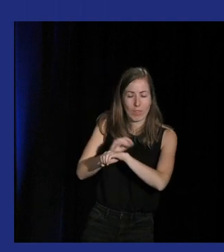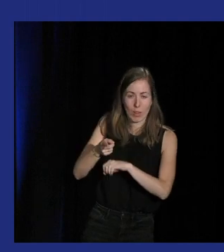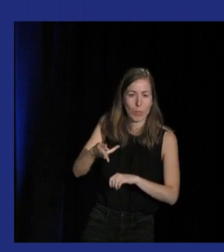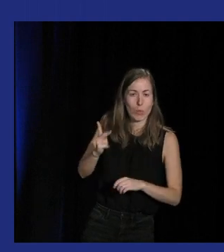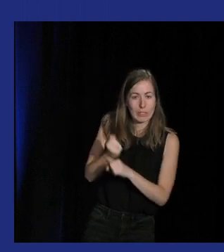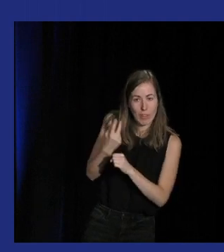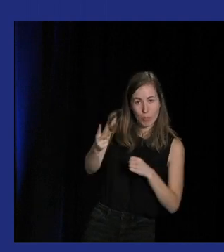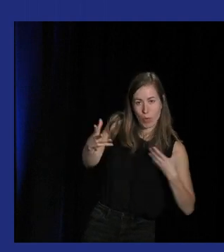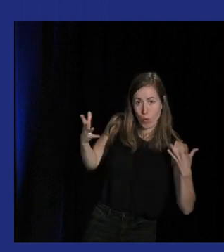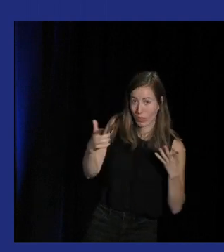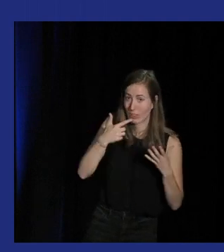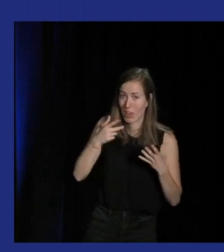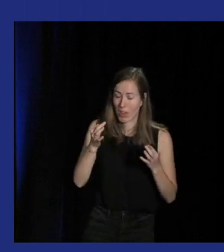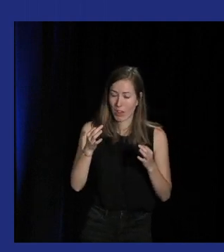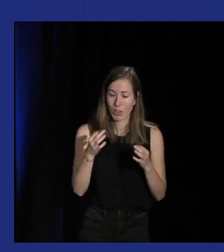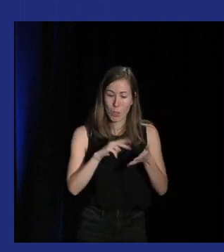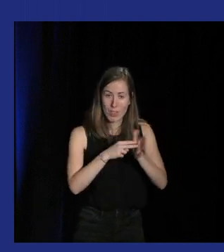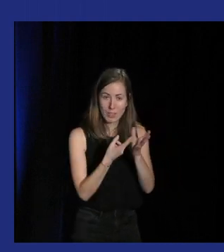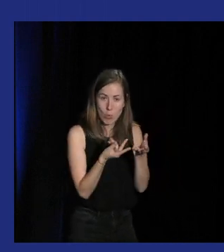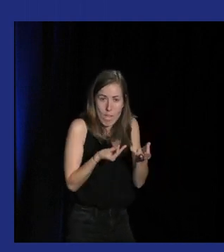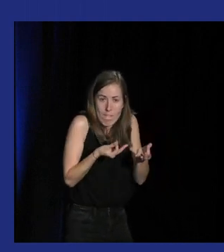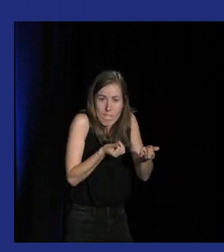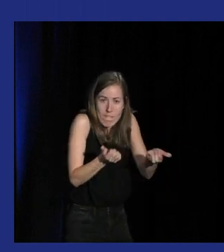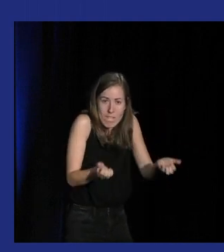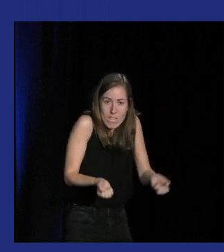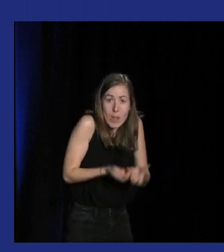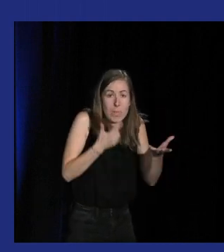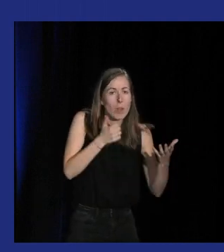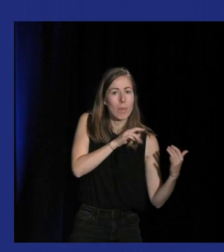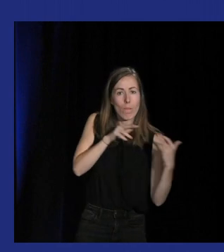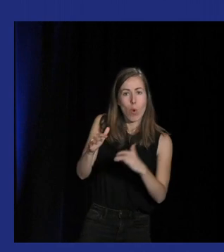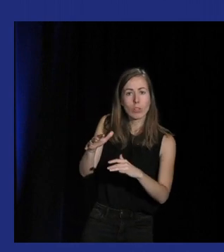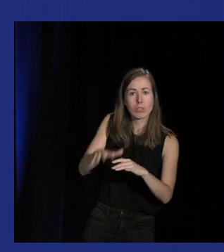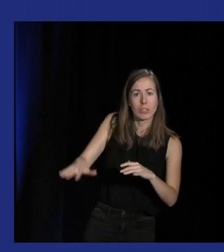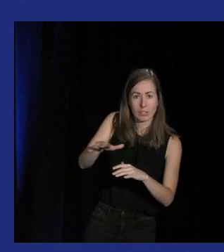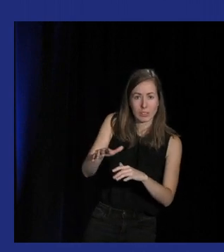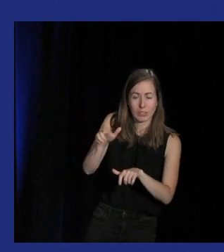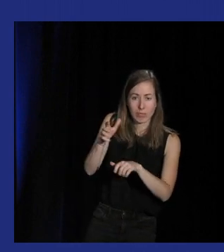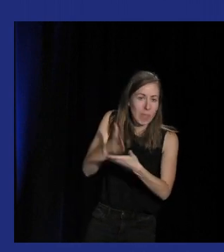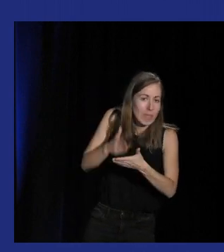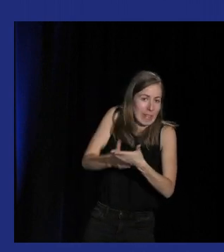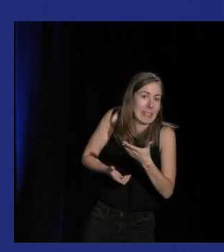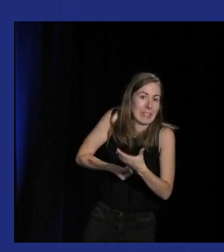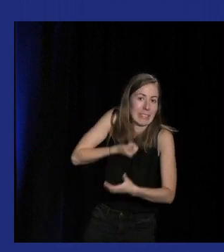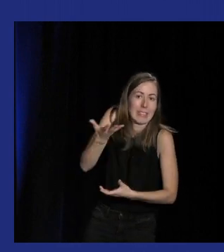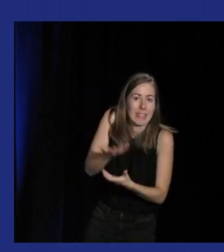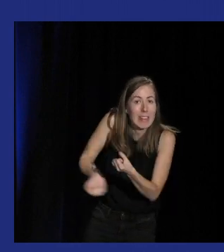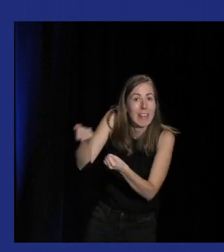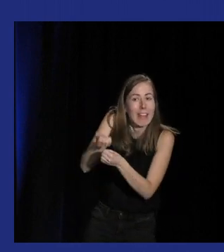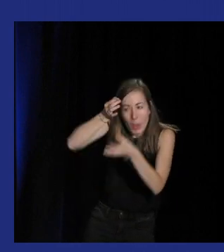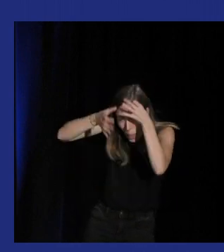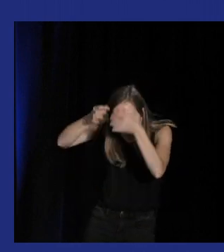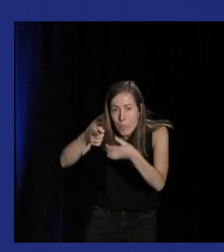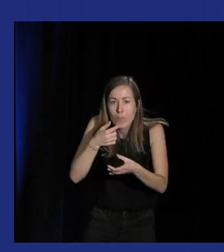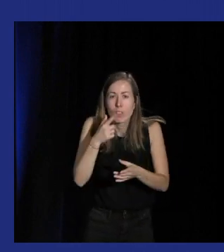influence quelque part sur sur le créatif est-ce que quand tu discutes justement avec des game designers tu